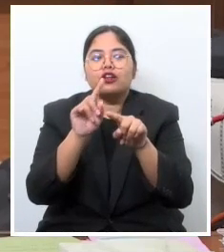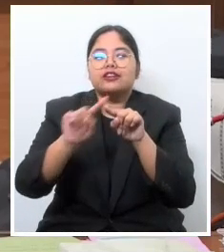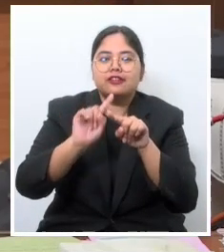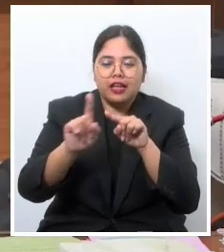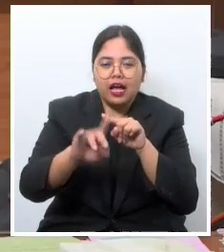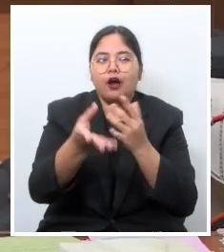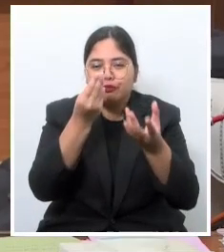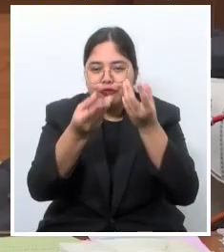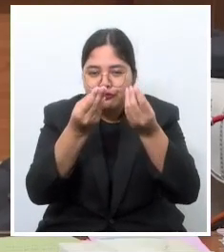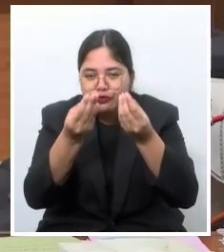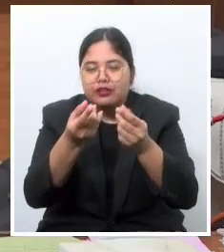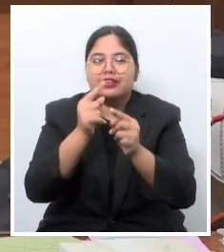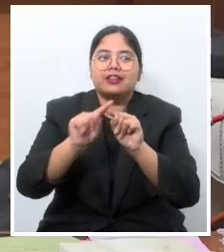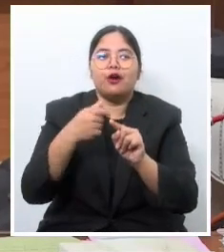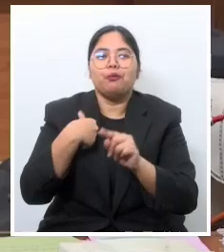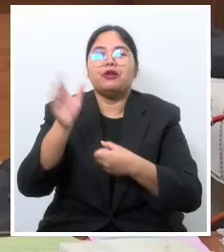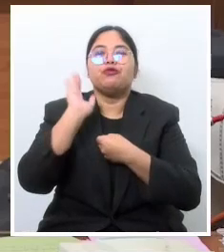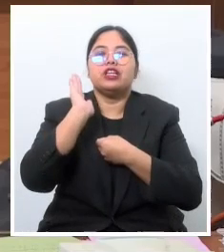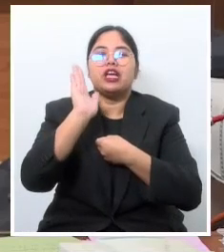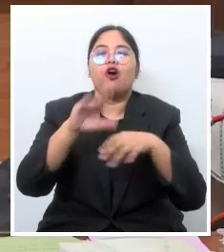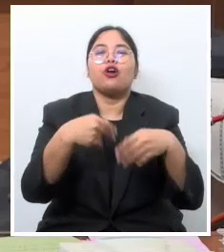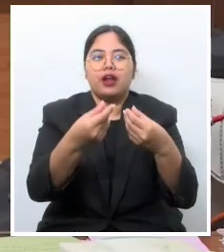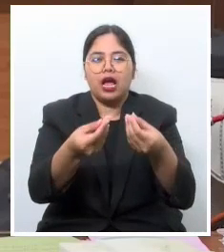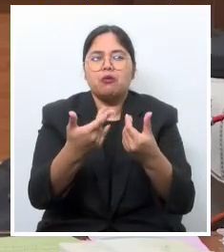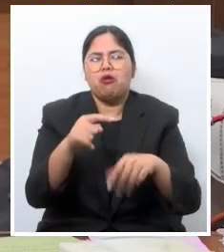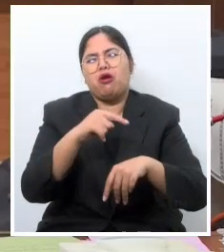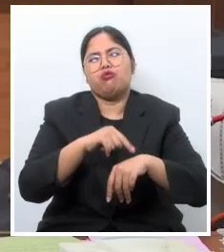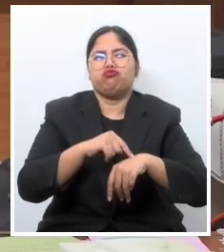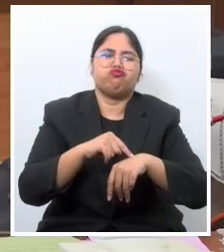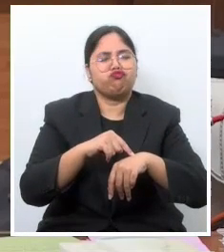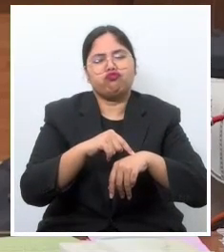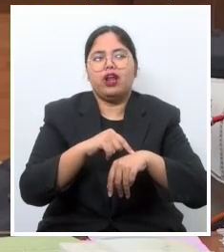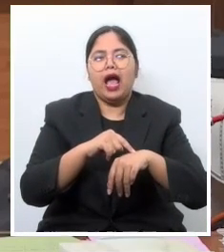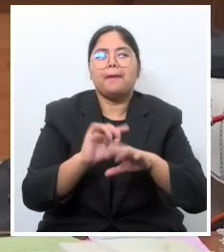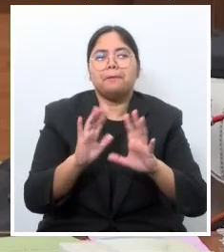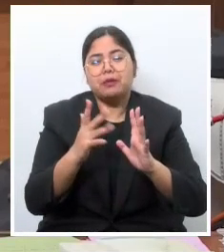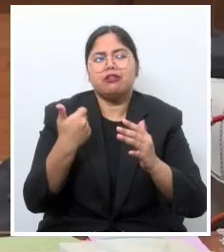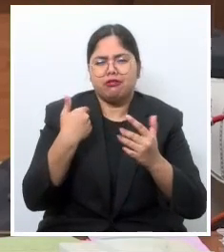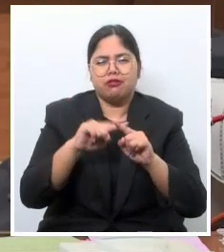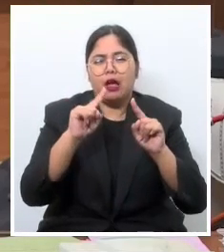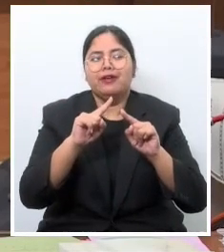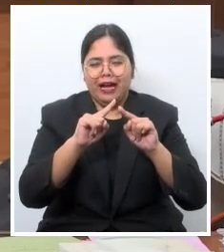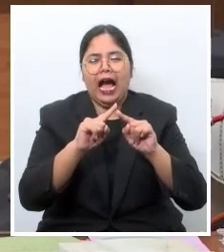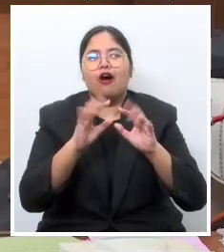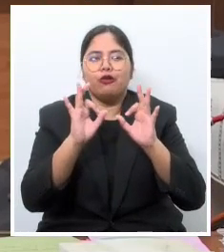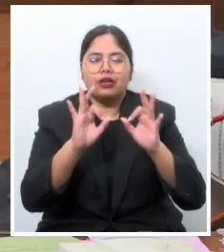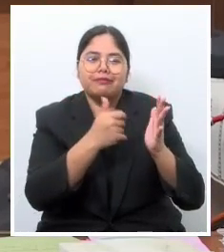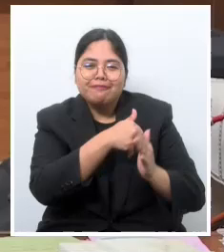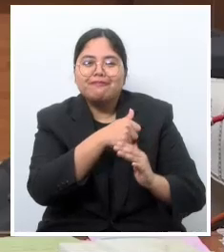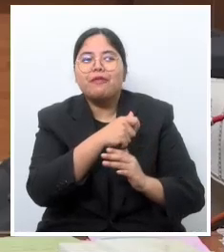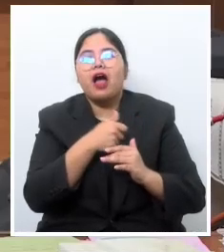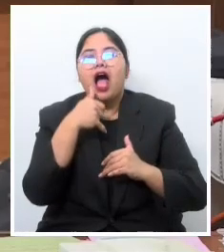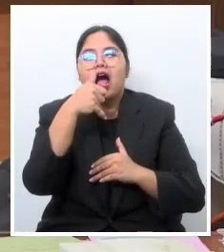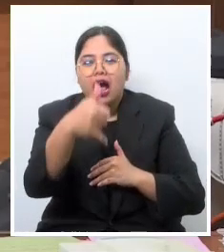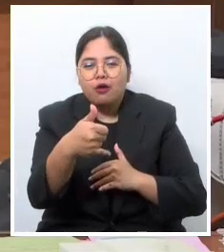ที่กรุณามาเป็นวิทยากรทั้งที่เวลาท่านก็ไม่ค่อยจะมีแล้วก็ช่วยให้วิธีการคิด